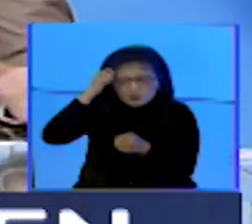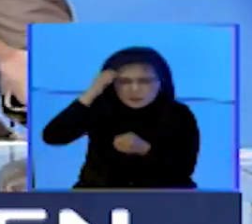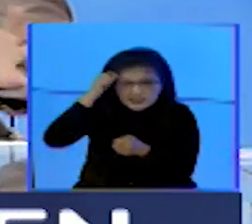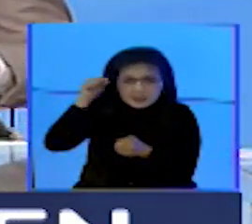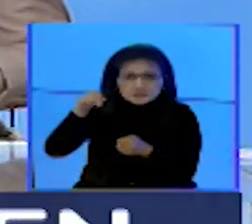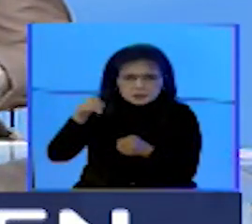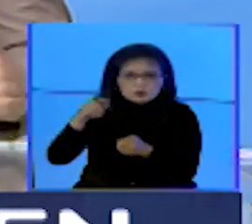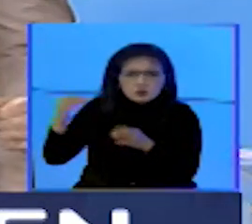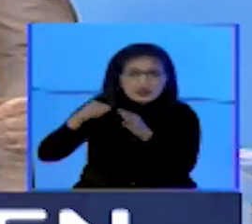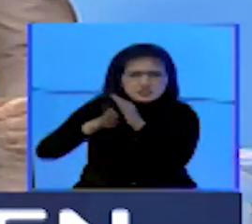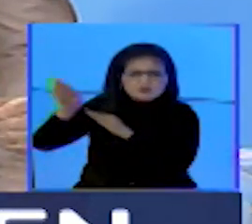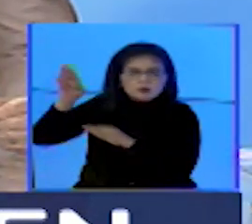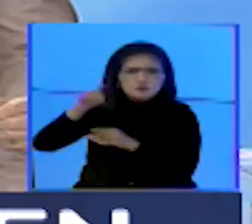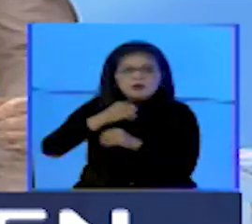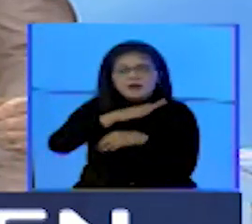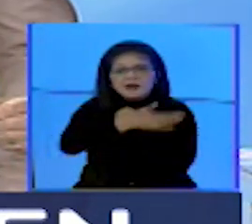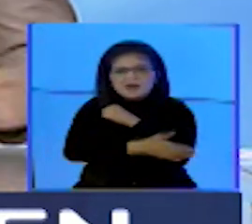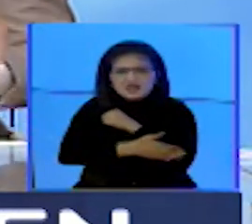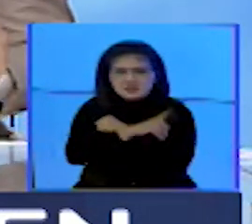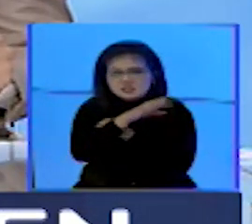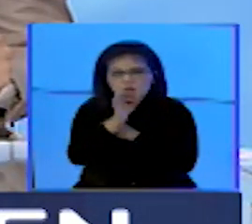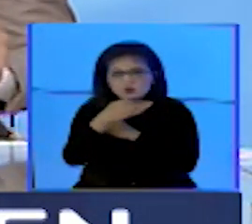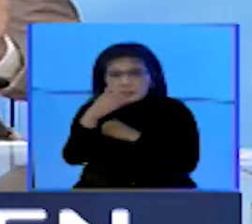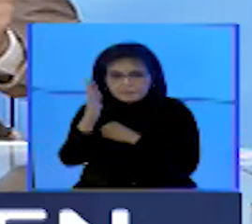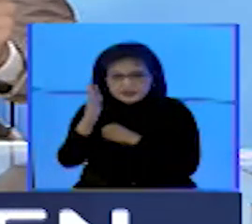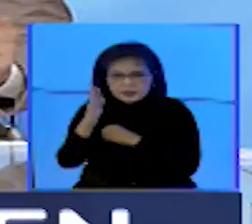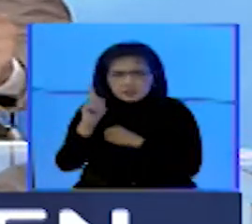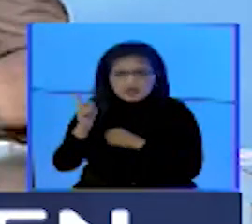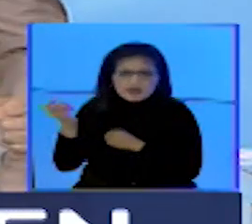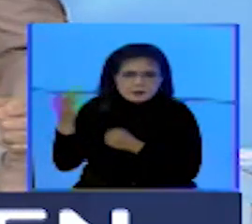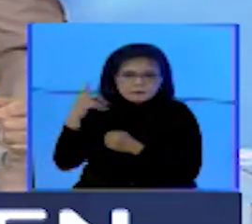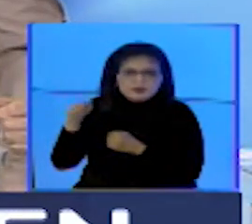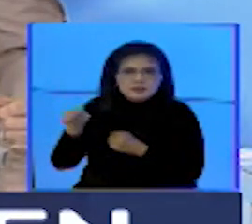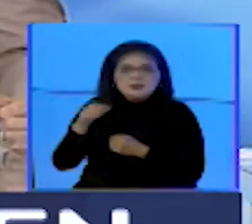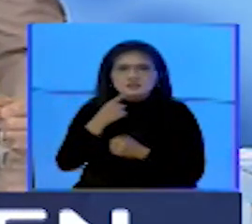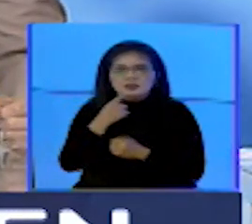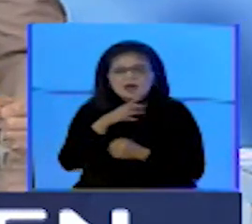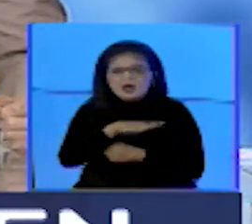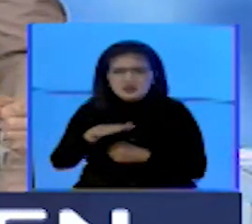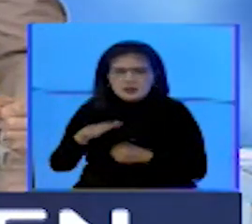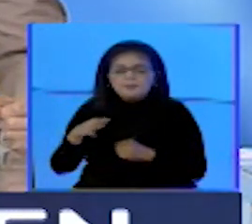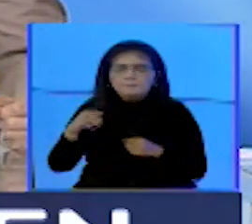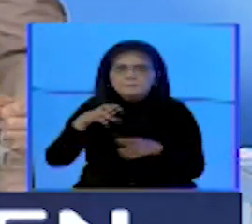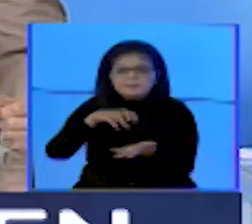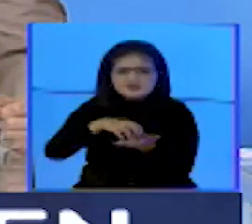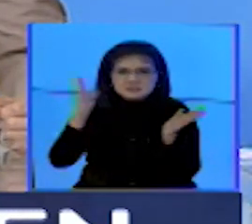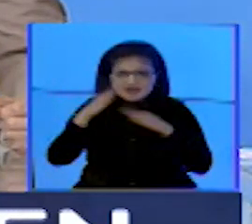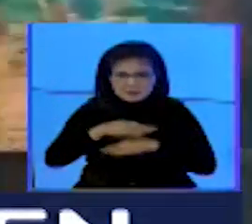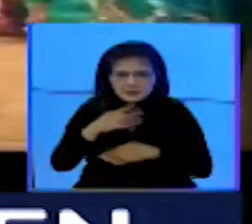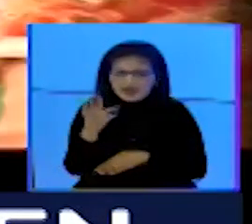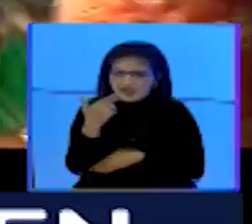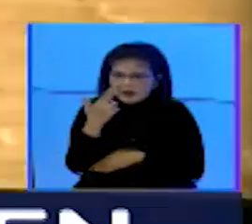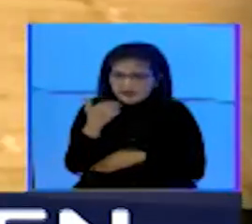yang diekspor ke ratusan negara. Kisahnya kami sajikan dalam Anak Pesantren Keren.